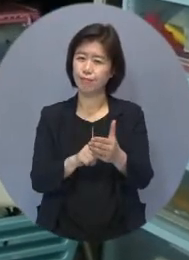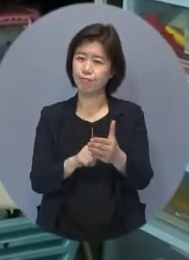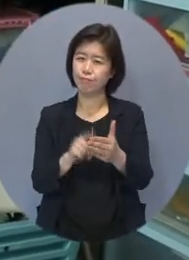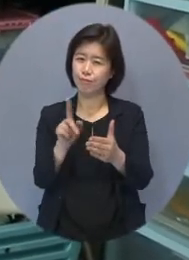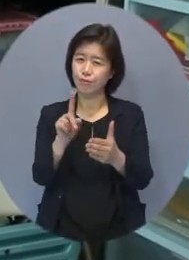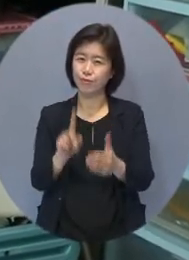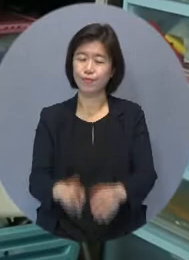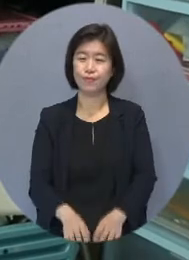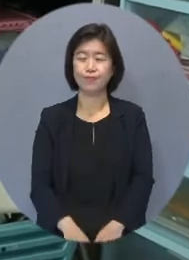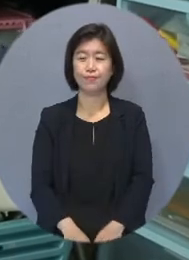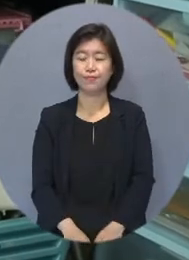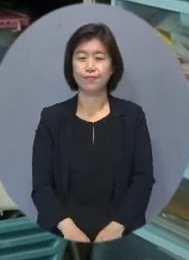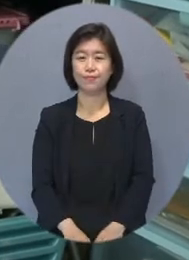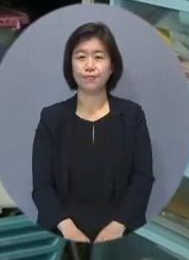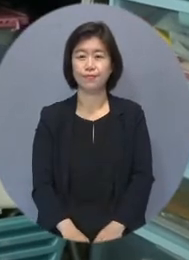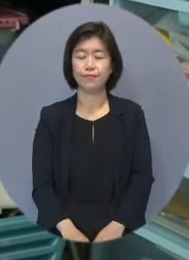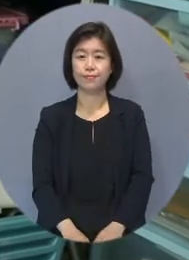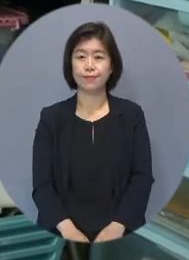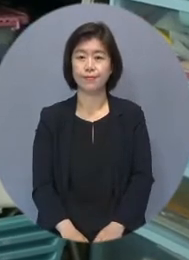같으세요?